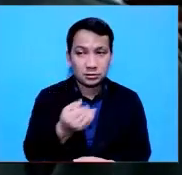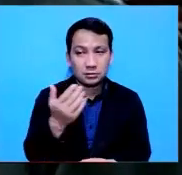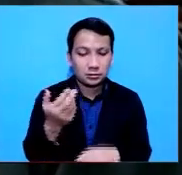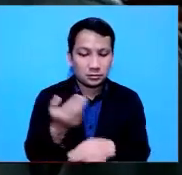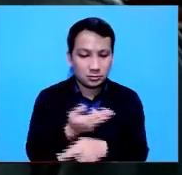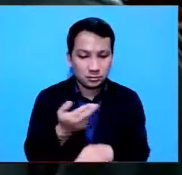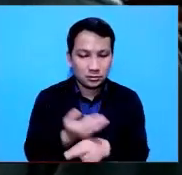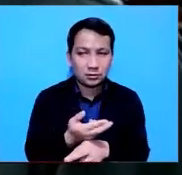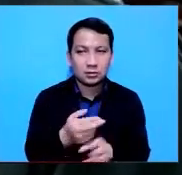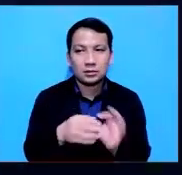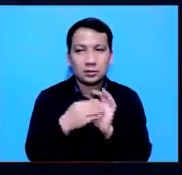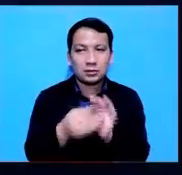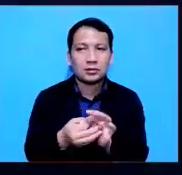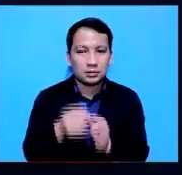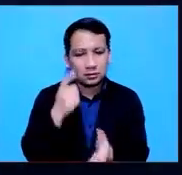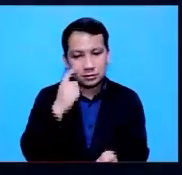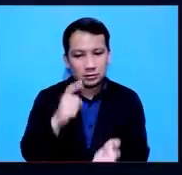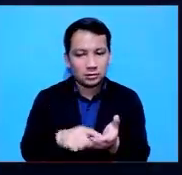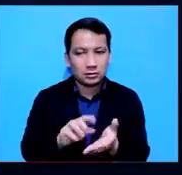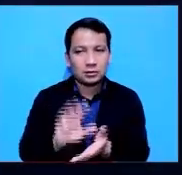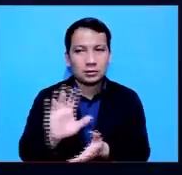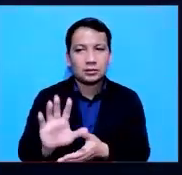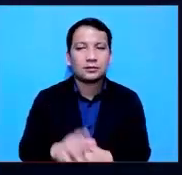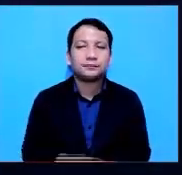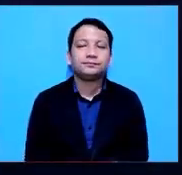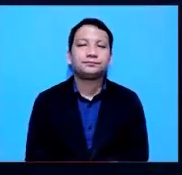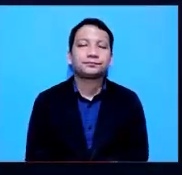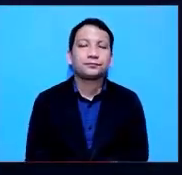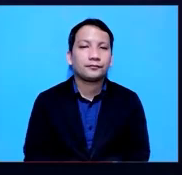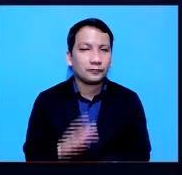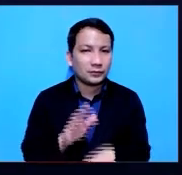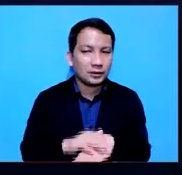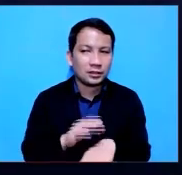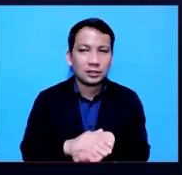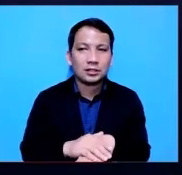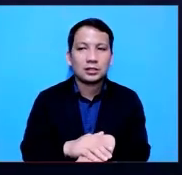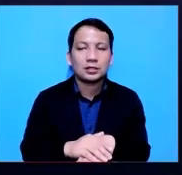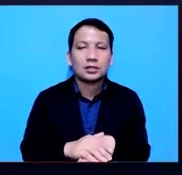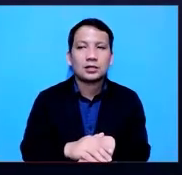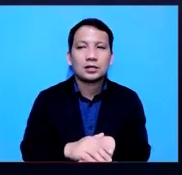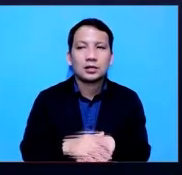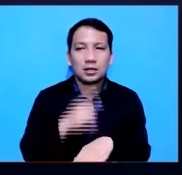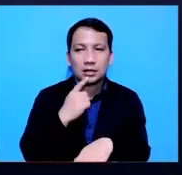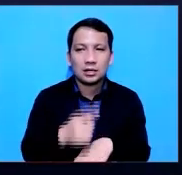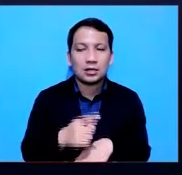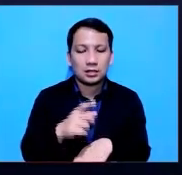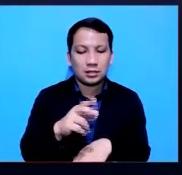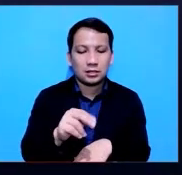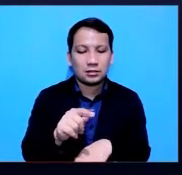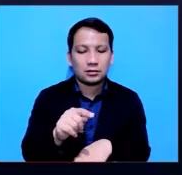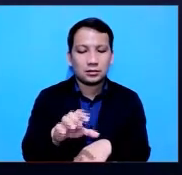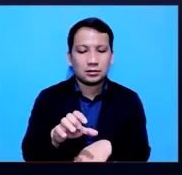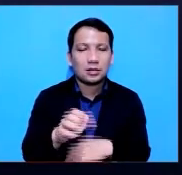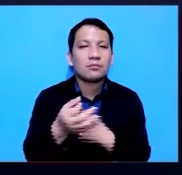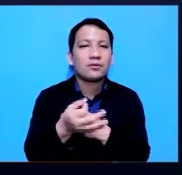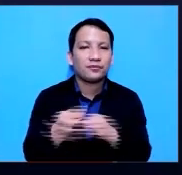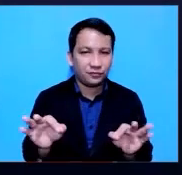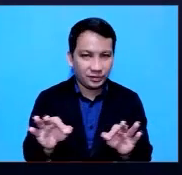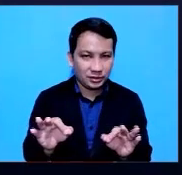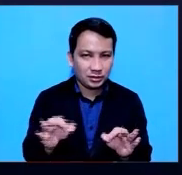kami na po magre-register din. Paalala ng National Telecommunications Commission o NTC, libre ang SIM